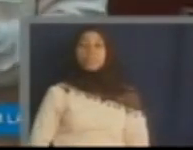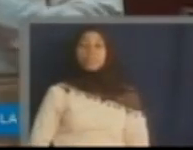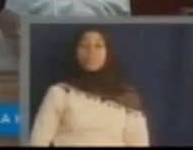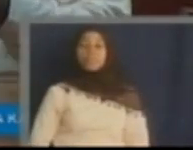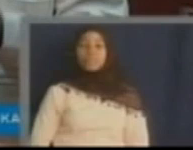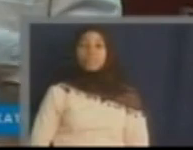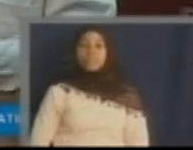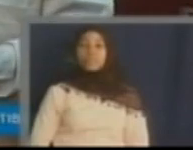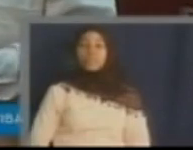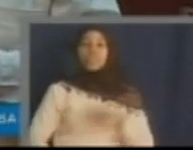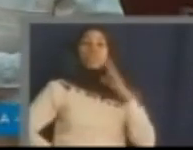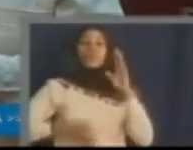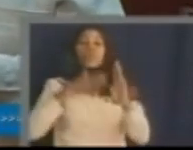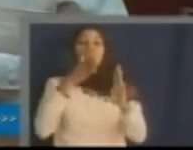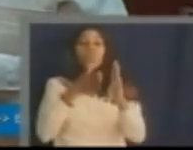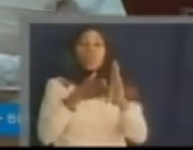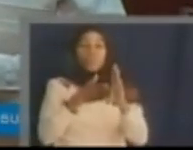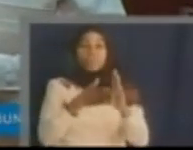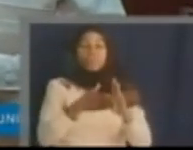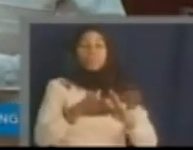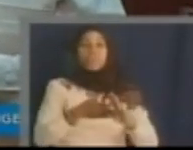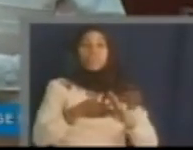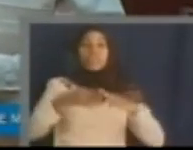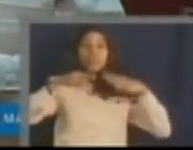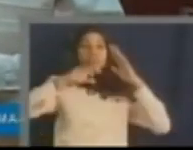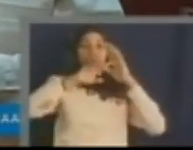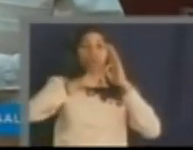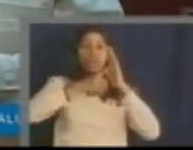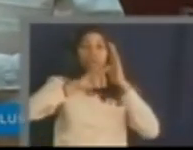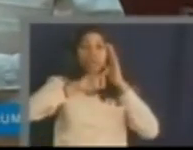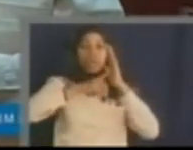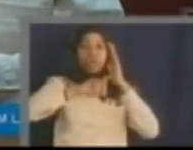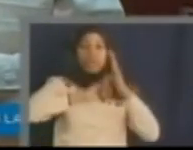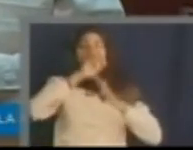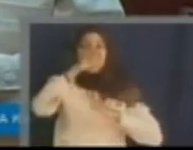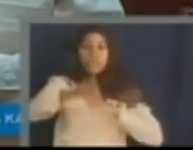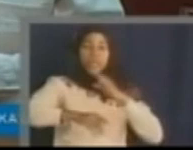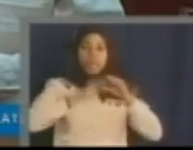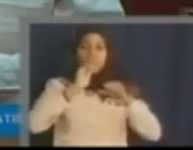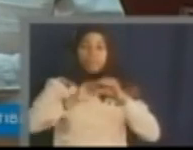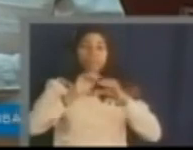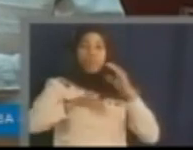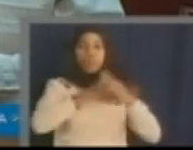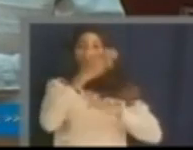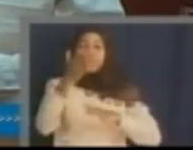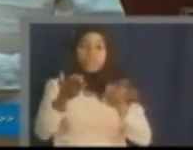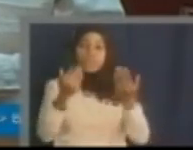Kwa madhumuni ya kanuni hii, mjumbe yoyote anaweza kuwa hata